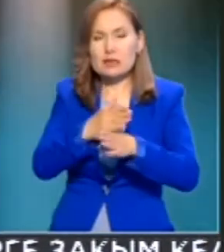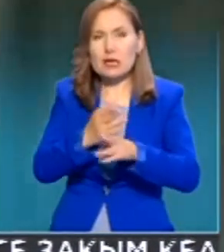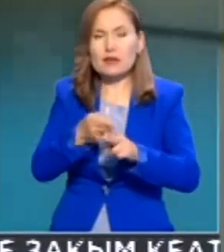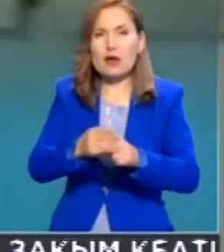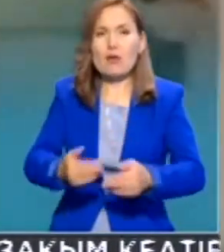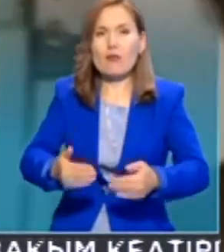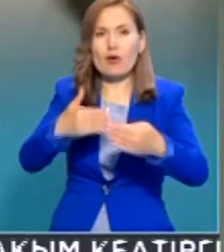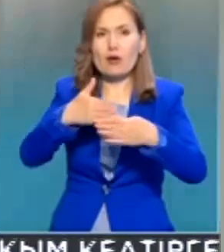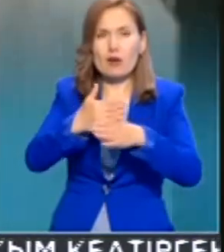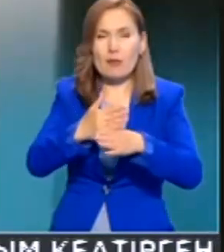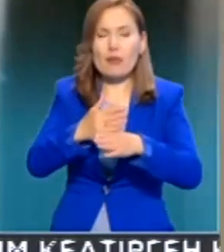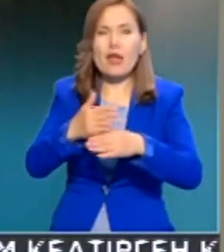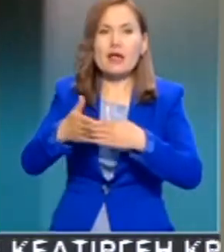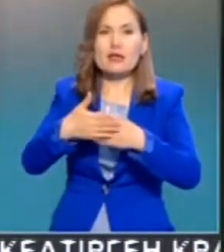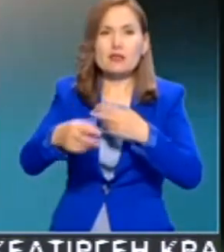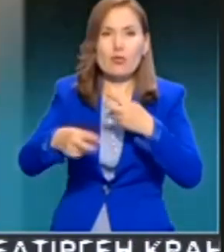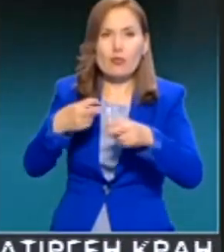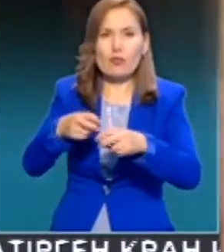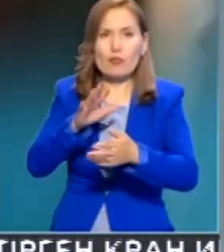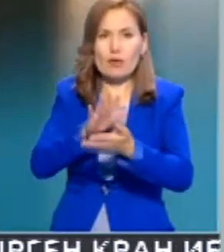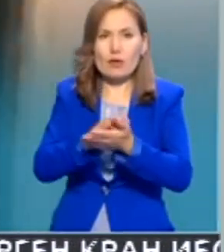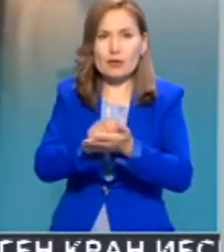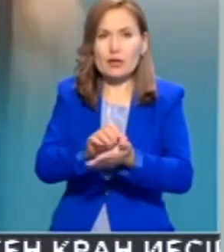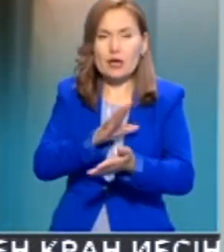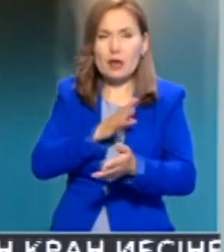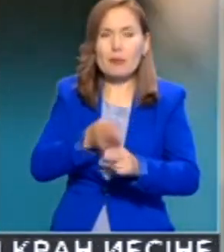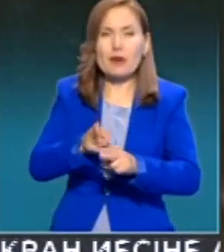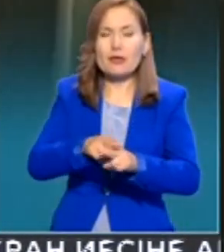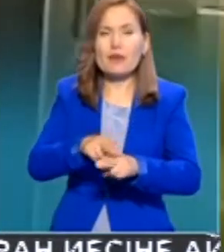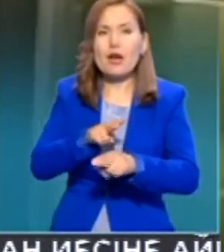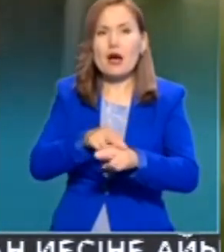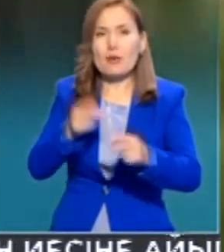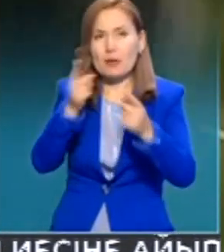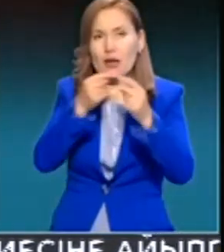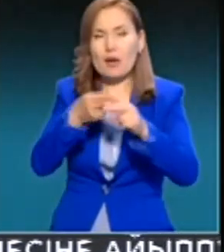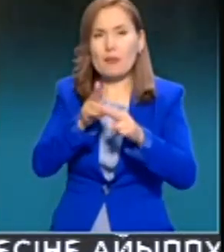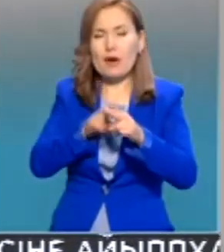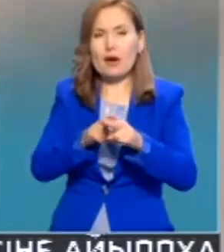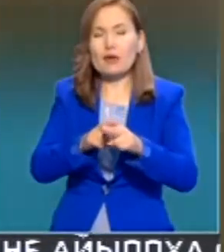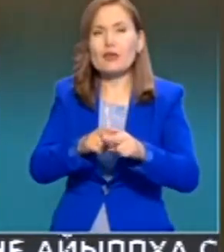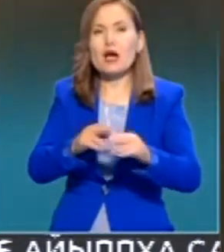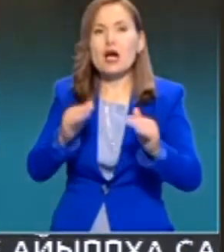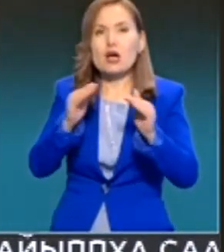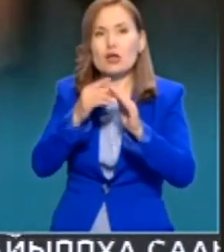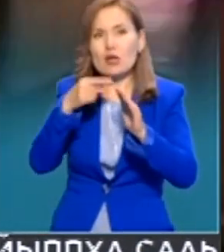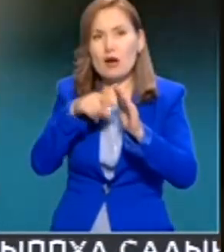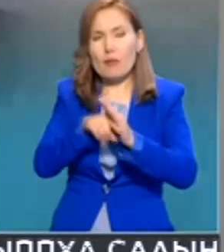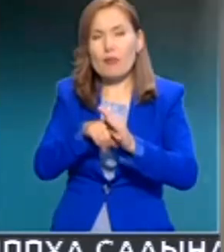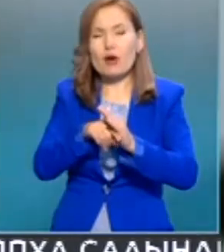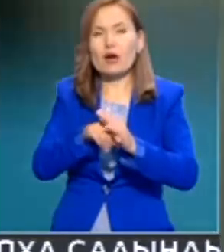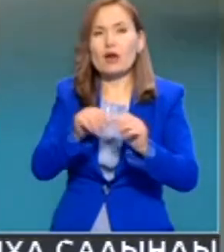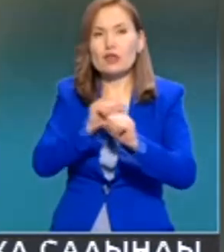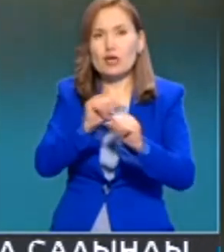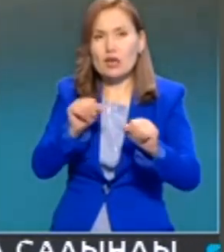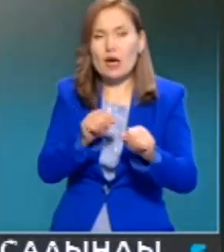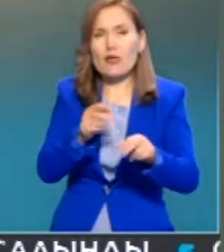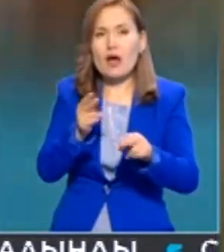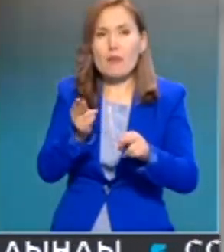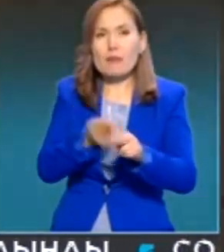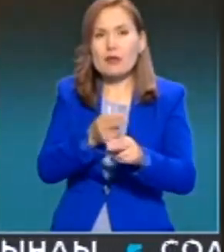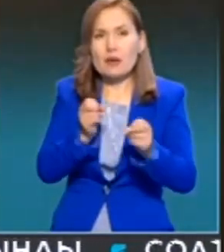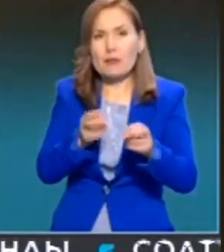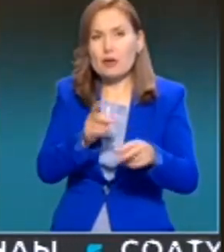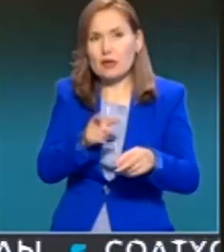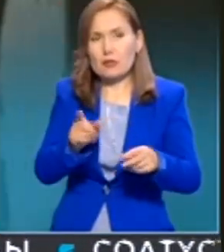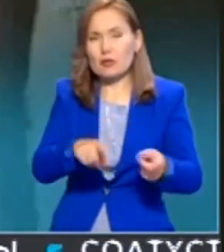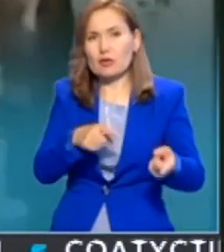үгітіліп, есіктері бүлінген. Төтенше жағдайлар департаменті қызметкерлері жарылыс болған үйдің тұрғындарын қауіпсіз жерге көшірді. Қазір оқиға орны